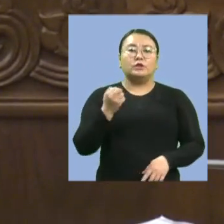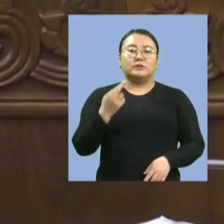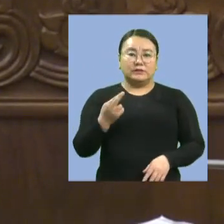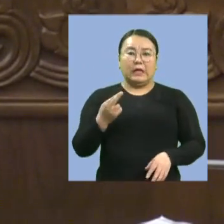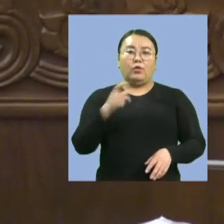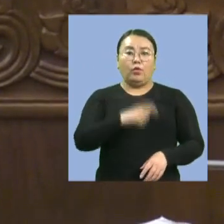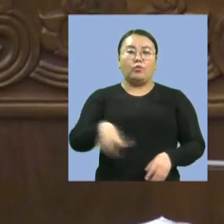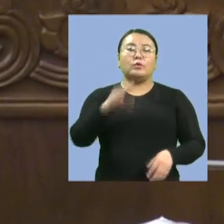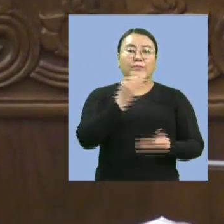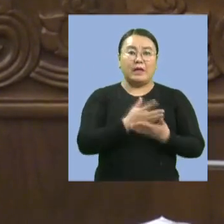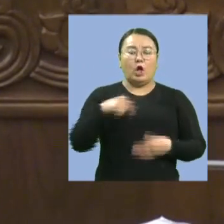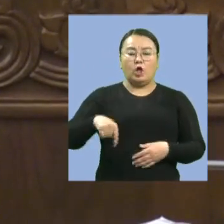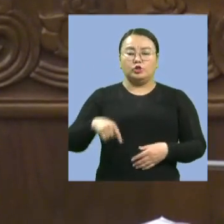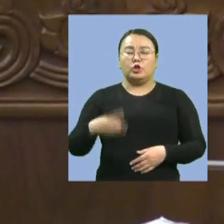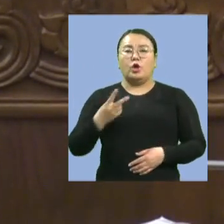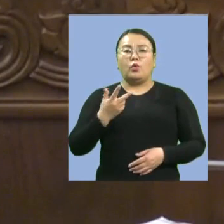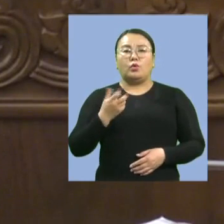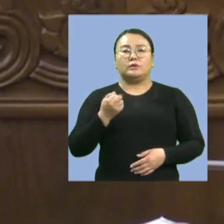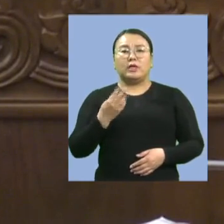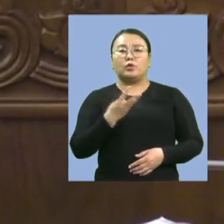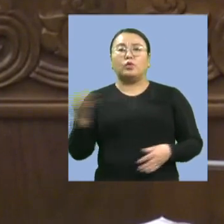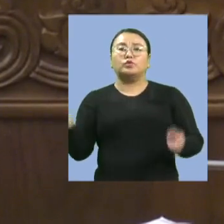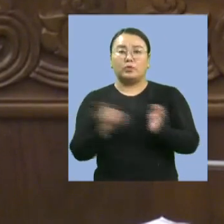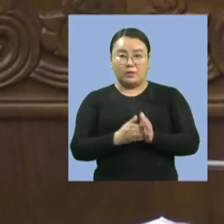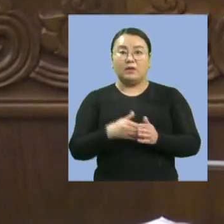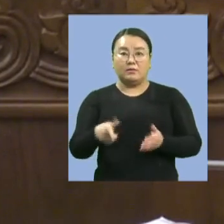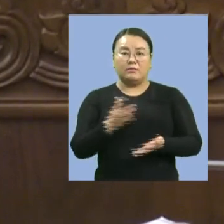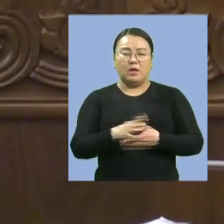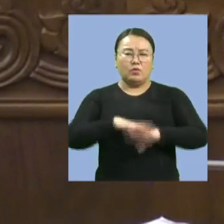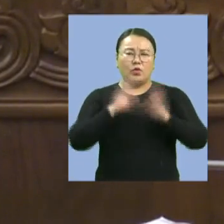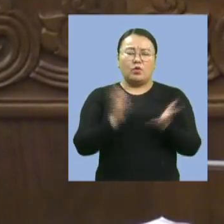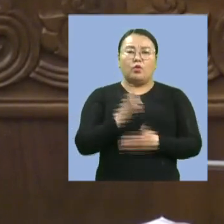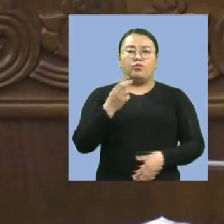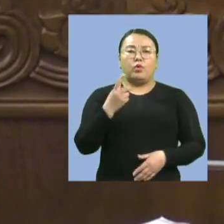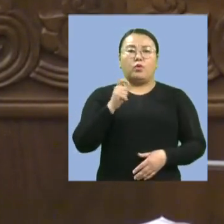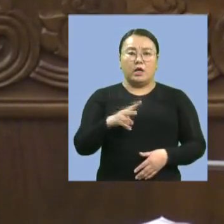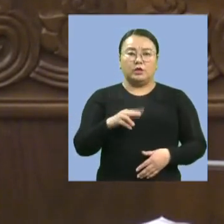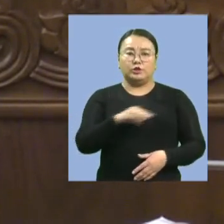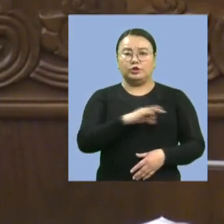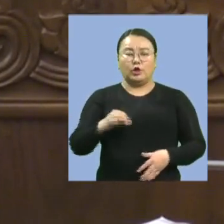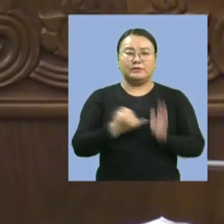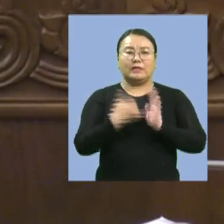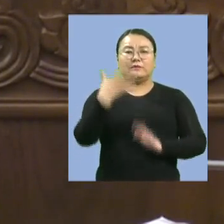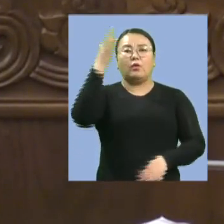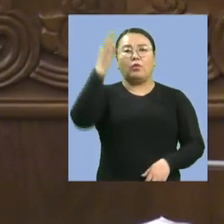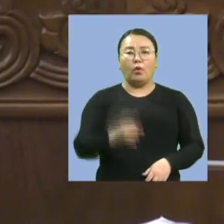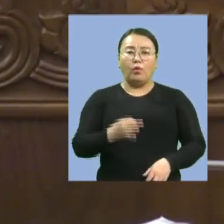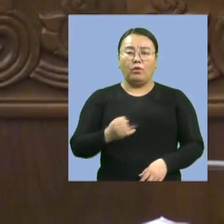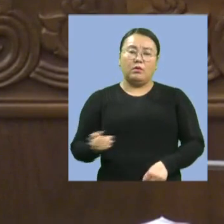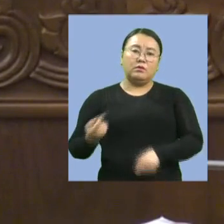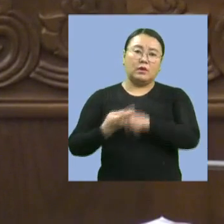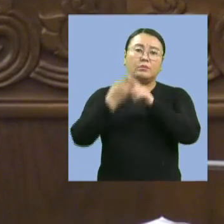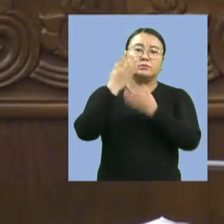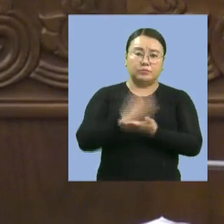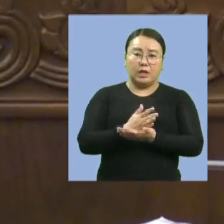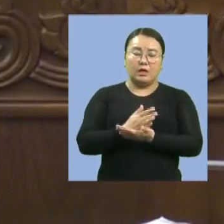сая 50 мянган хүнтэй байж өнөөдөр 3 сая 400 мянга. Энэ яг ямар ч бутархаа тоогоор бүхэл тоогоор 65% Монголын хүн